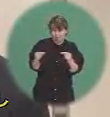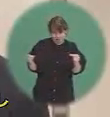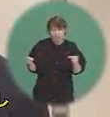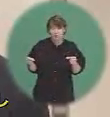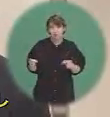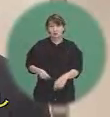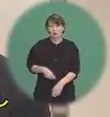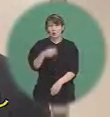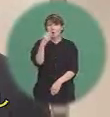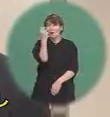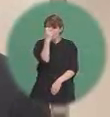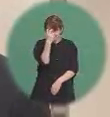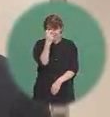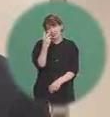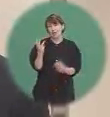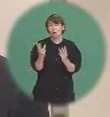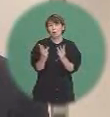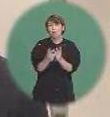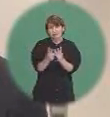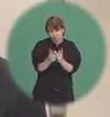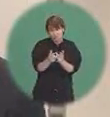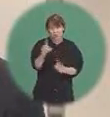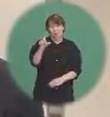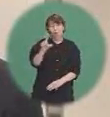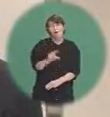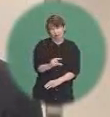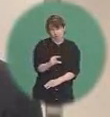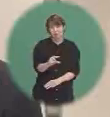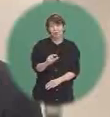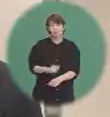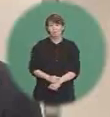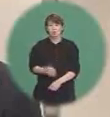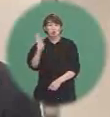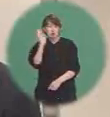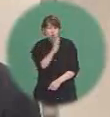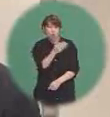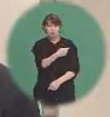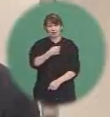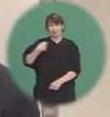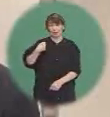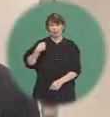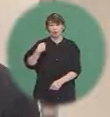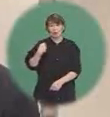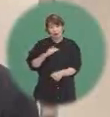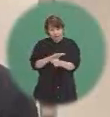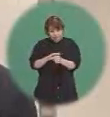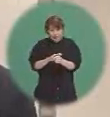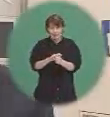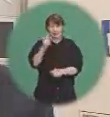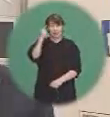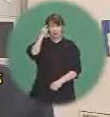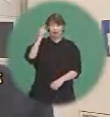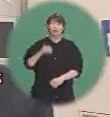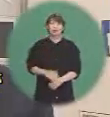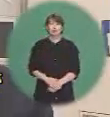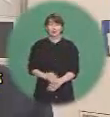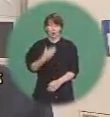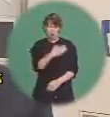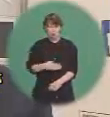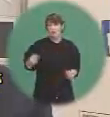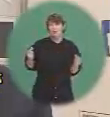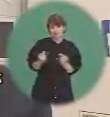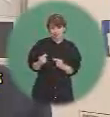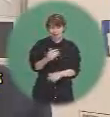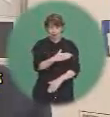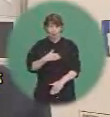し、できる検査数っていうのも減ってしまいますので、その効率化というのは非常に重要な問題だと。 身の回りに